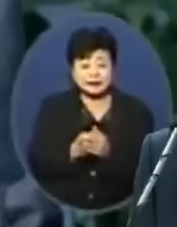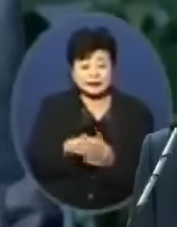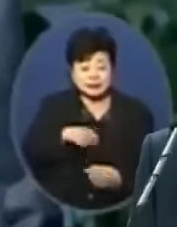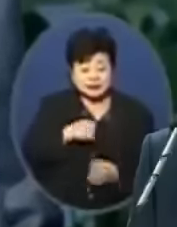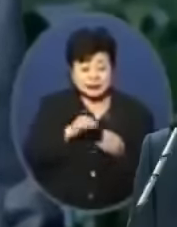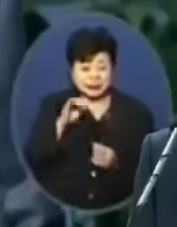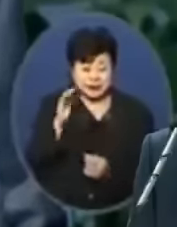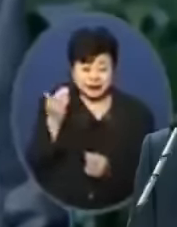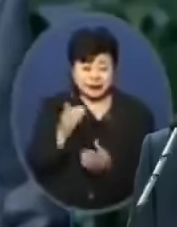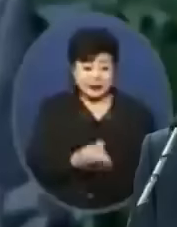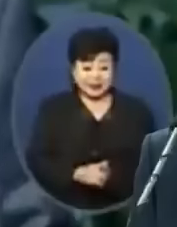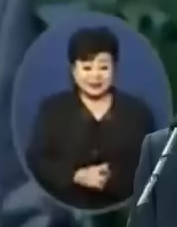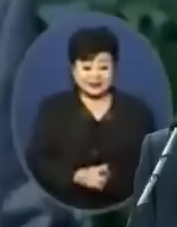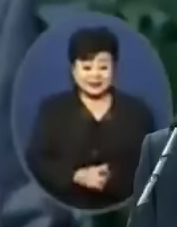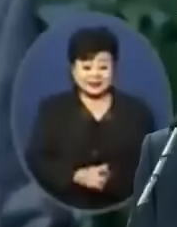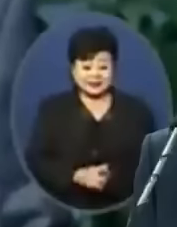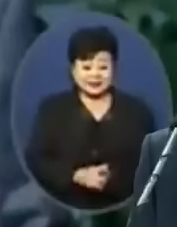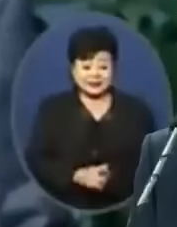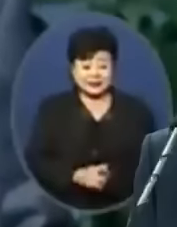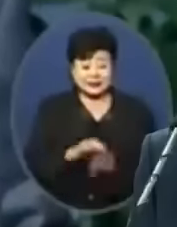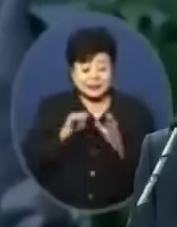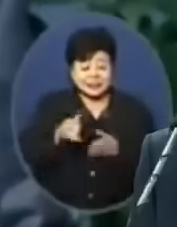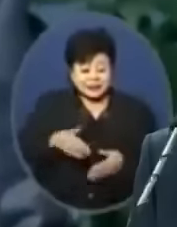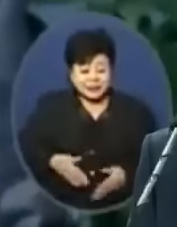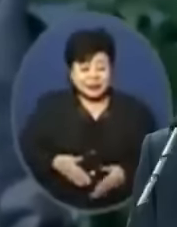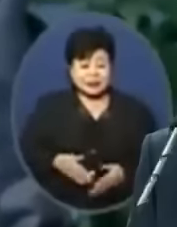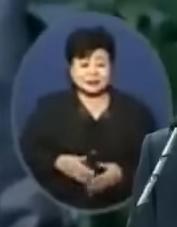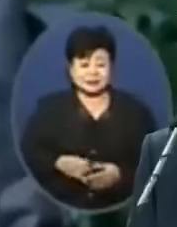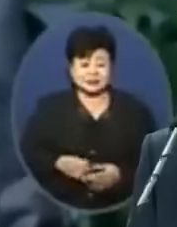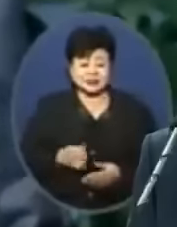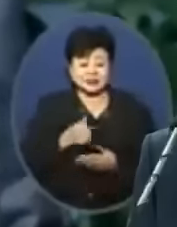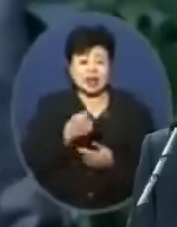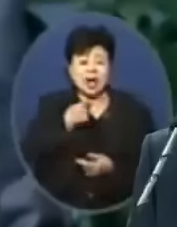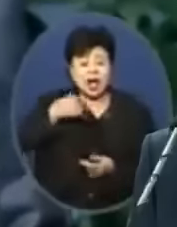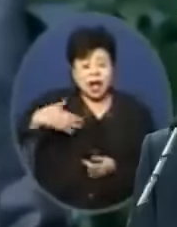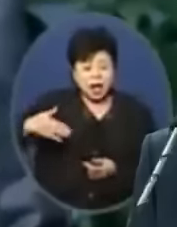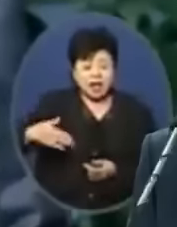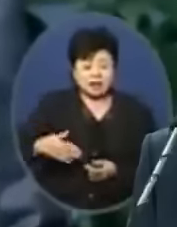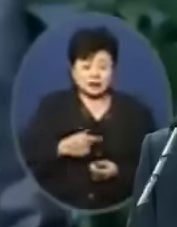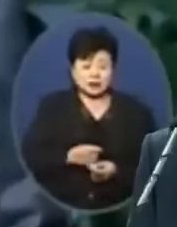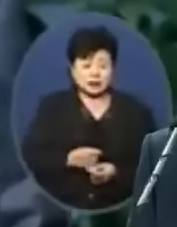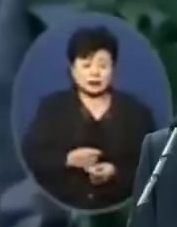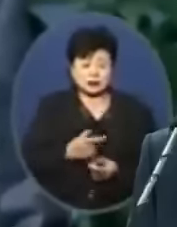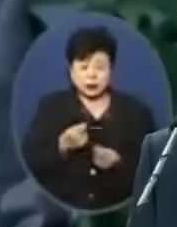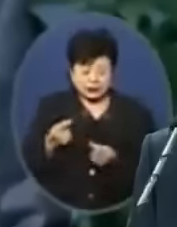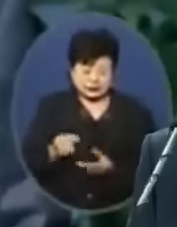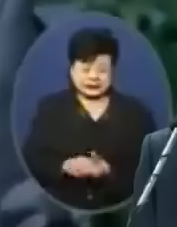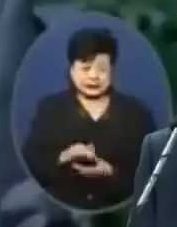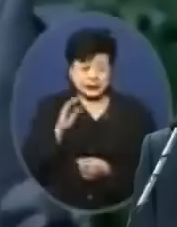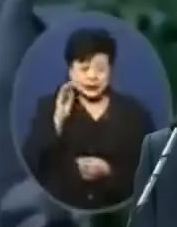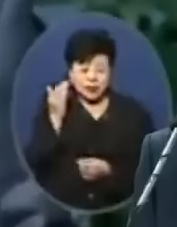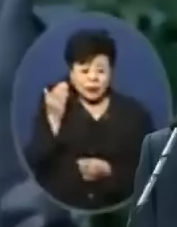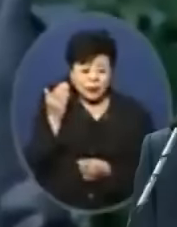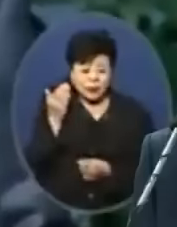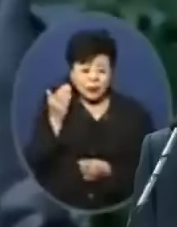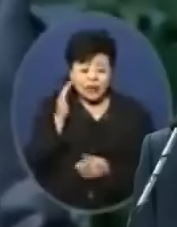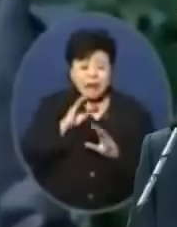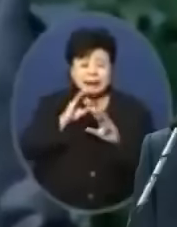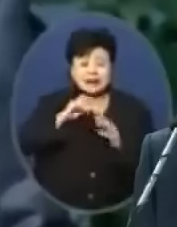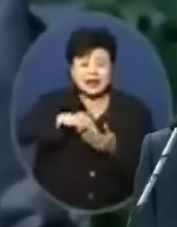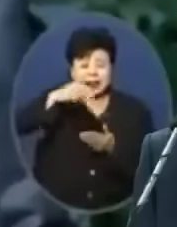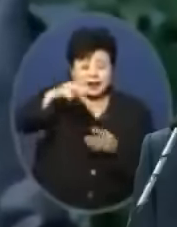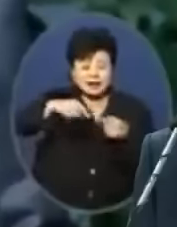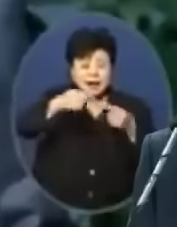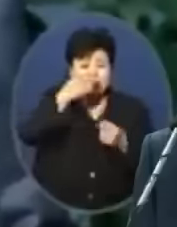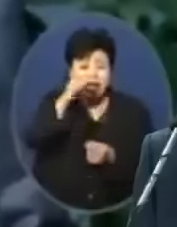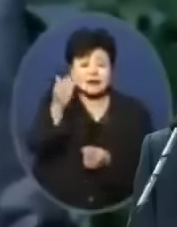의인이 된다는 것입니다. 세상에 태어나서 죄를 한 번도 안 지은 사람처럼 취급을 해주어서 천국에